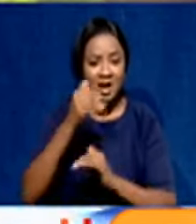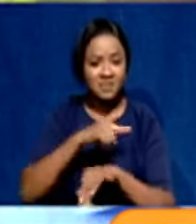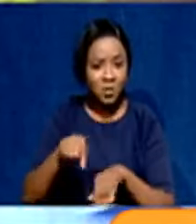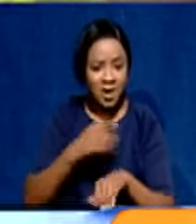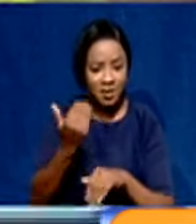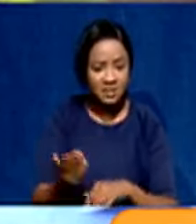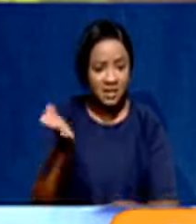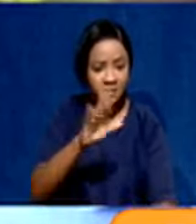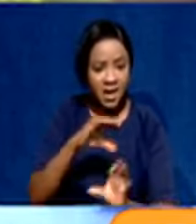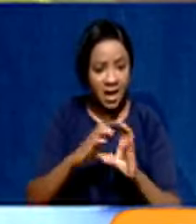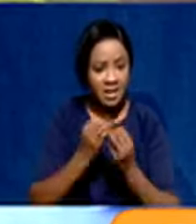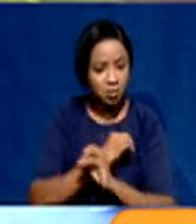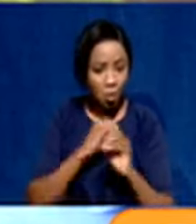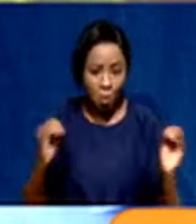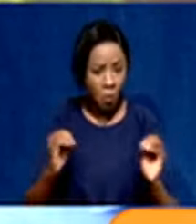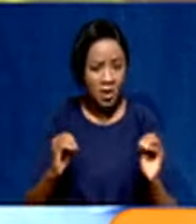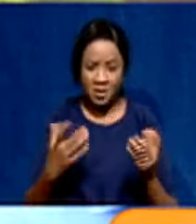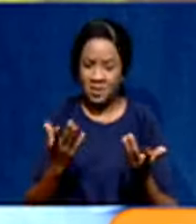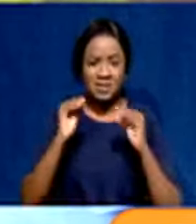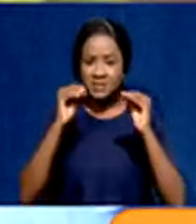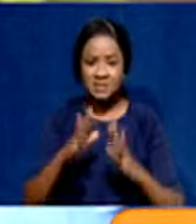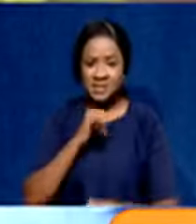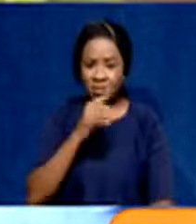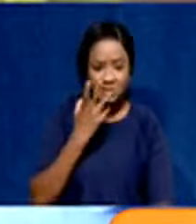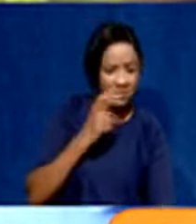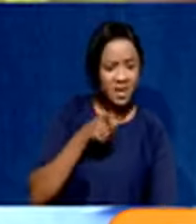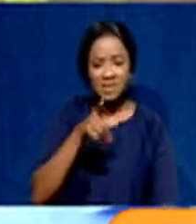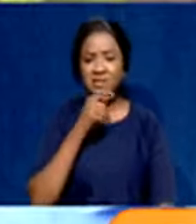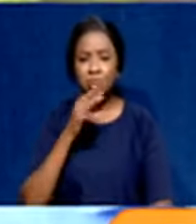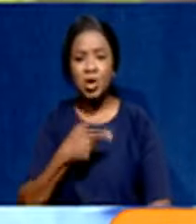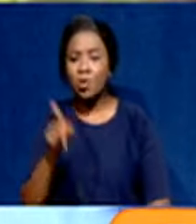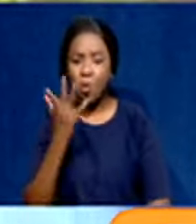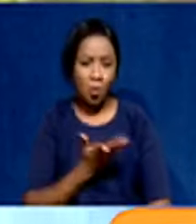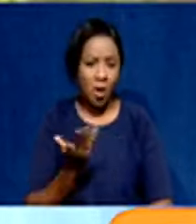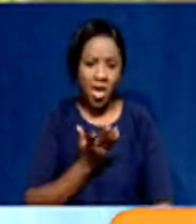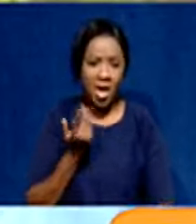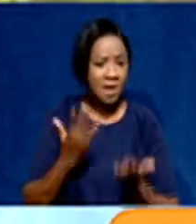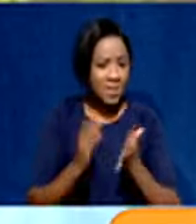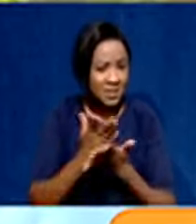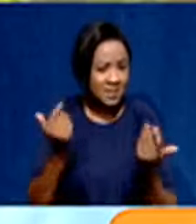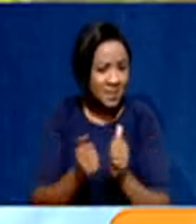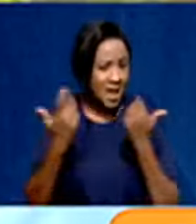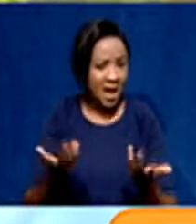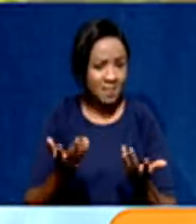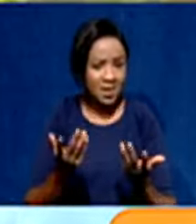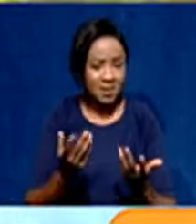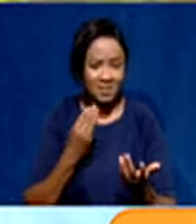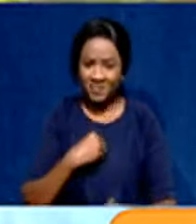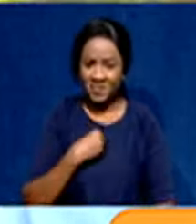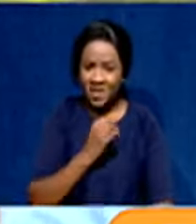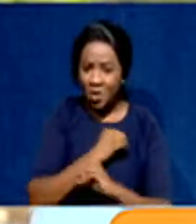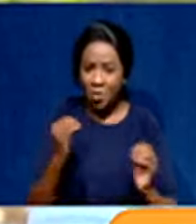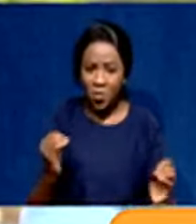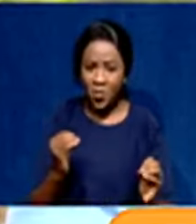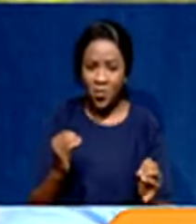haji katika hi darasa mwalimu haku suspicious kamba hii mtoto kuna kit fulani ily hi jambo moja